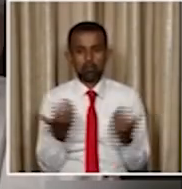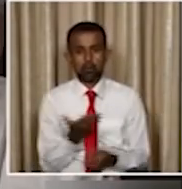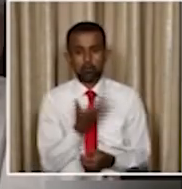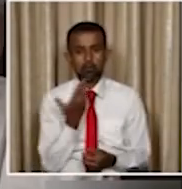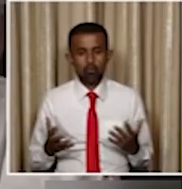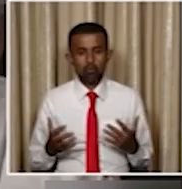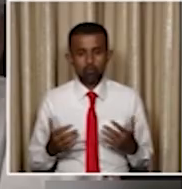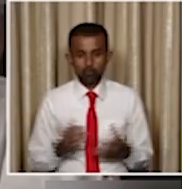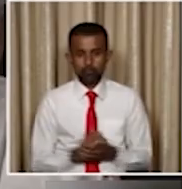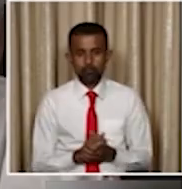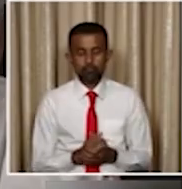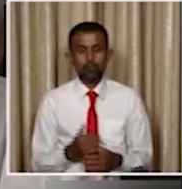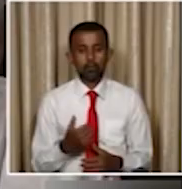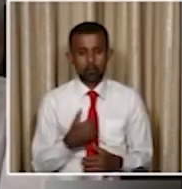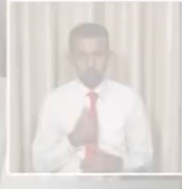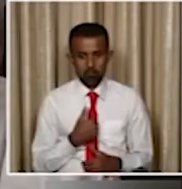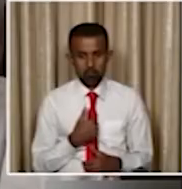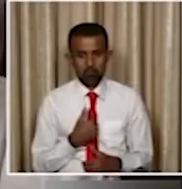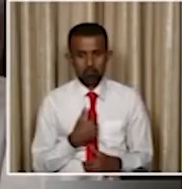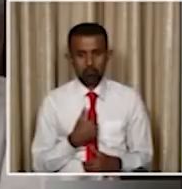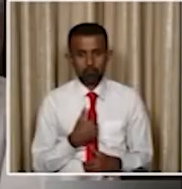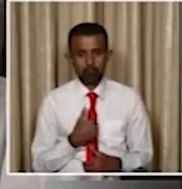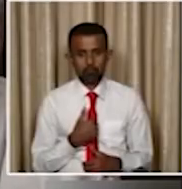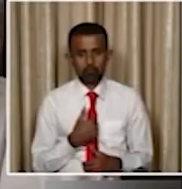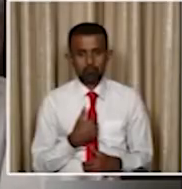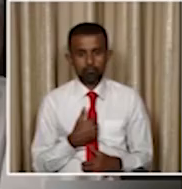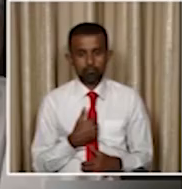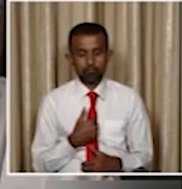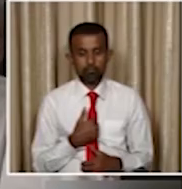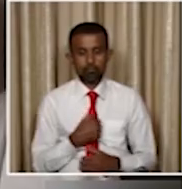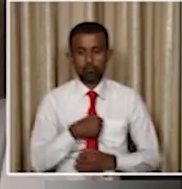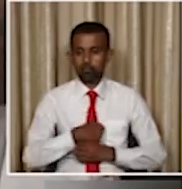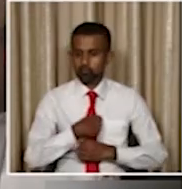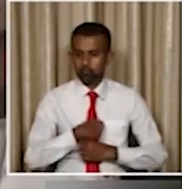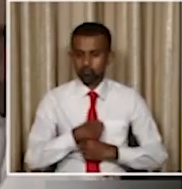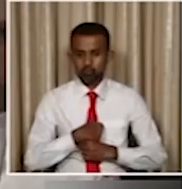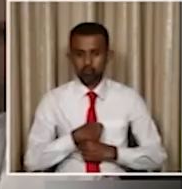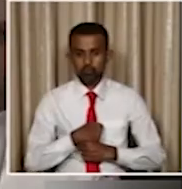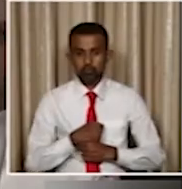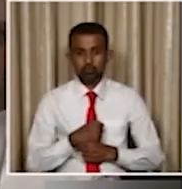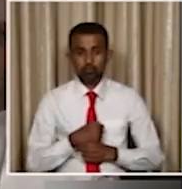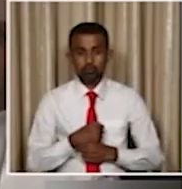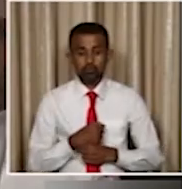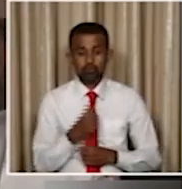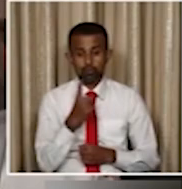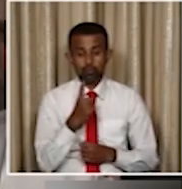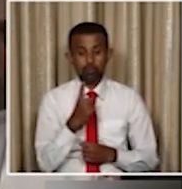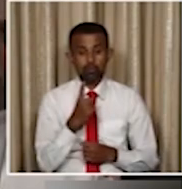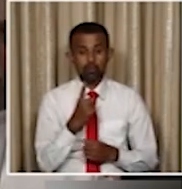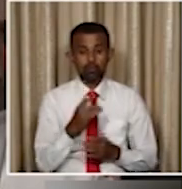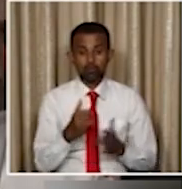ලොකු ප්‍රශ්නයක් තියෙන්නේ. The government has not gone for same-sex marriages or mixed distinct or anything. We have only stuck to